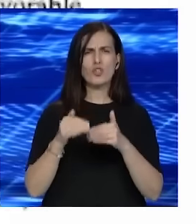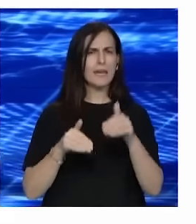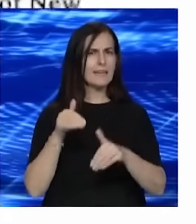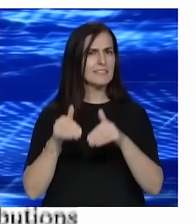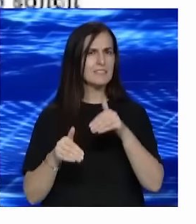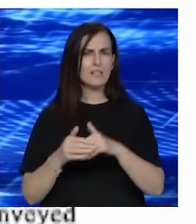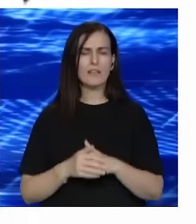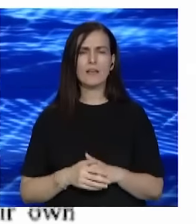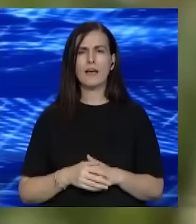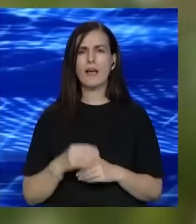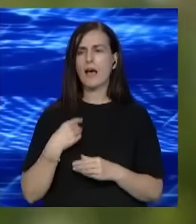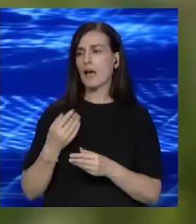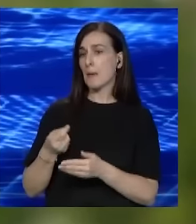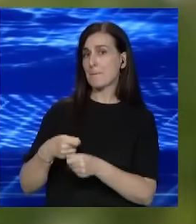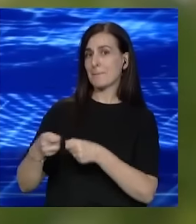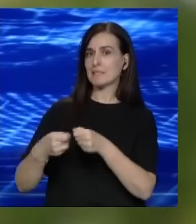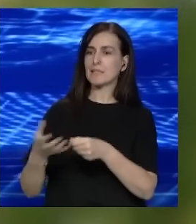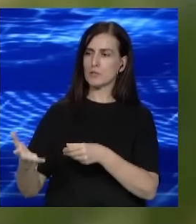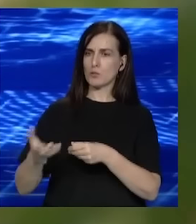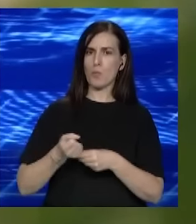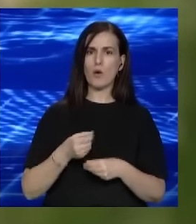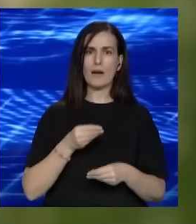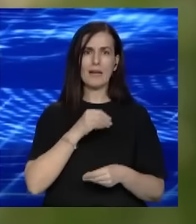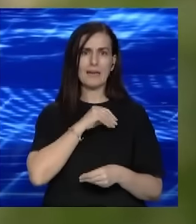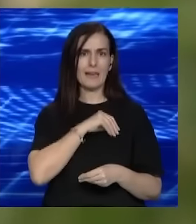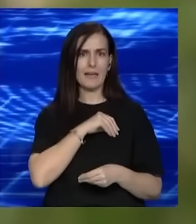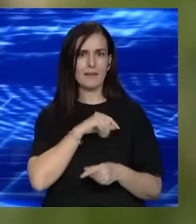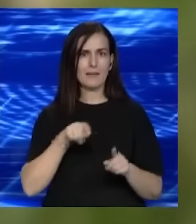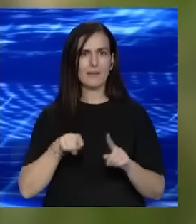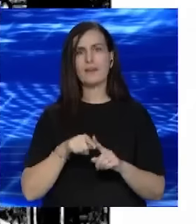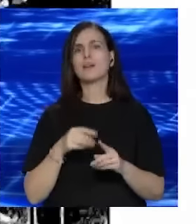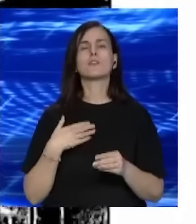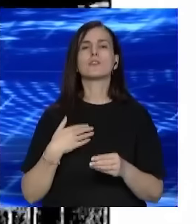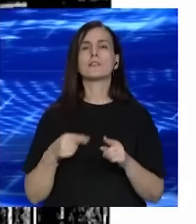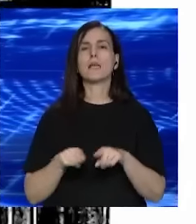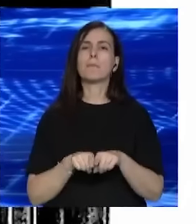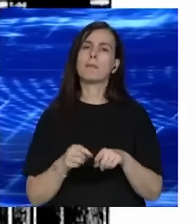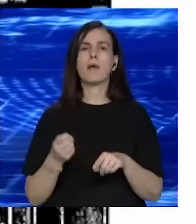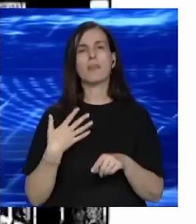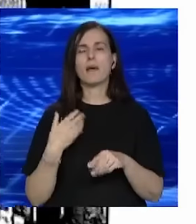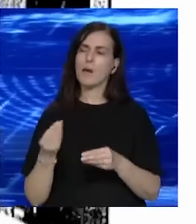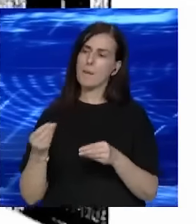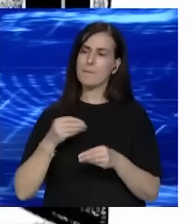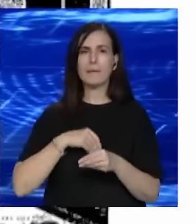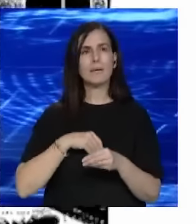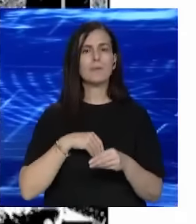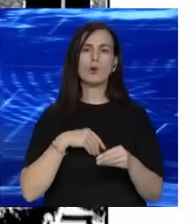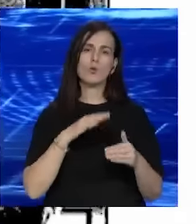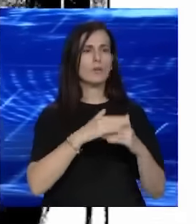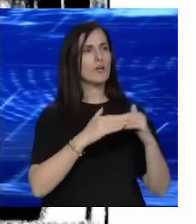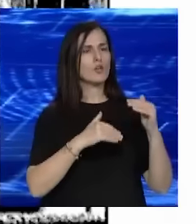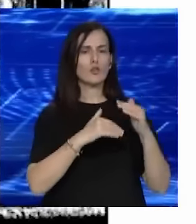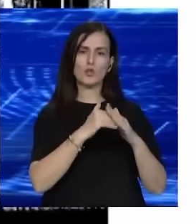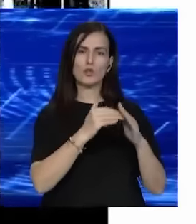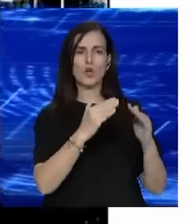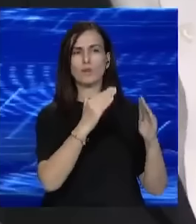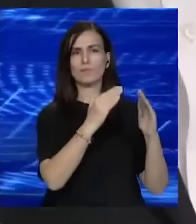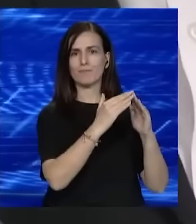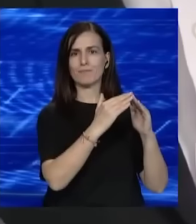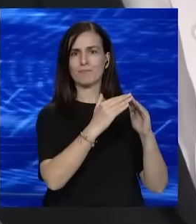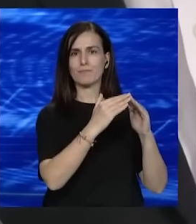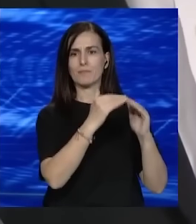ka përfituar para nga biznesmenë si dhe nga zyrtar turq në këmbim të ndërtimit të një selie tre diplomatike të Turqisë në këtë qytet. Sa kaq